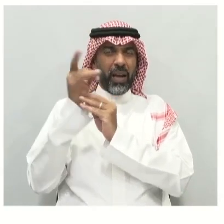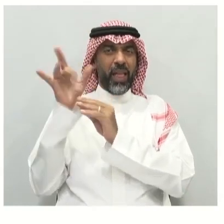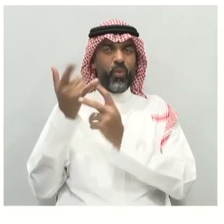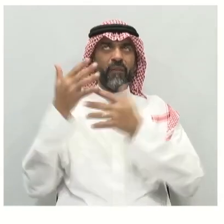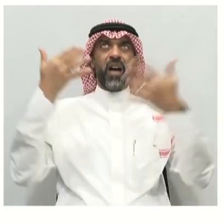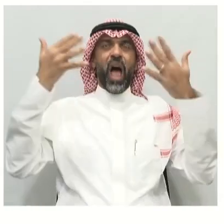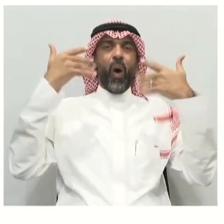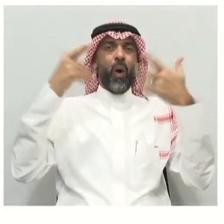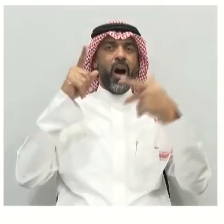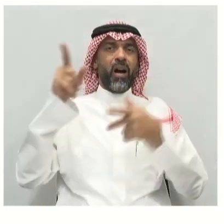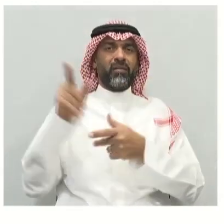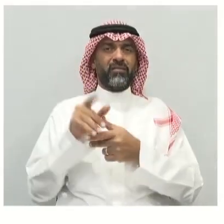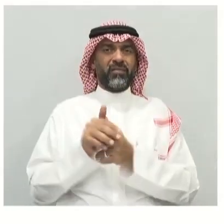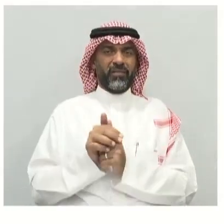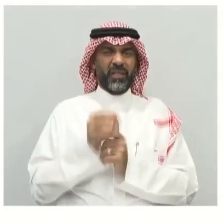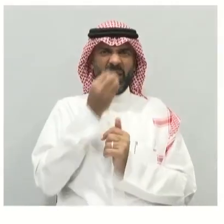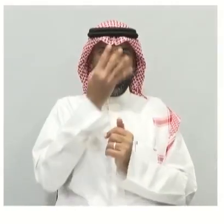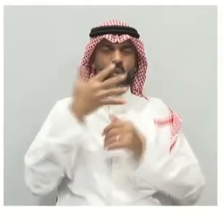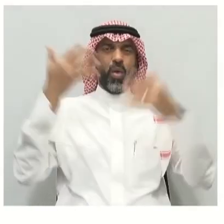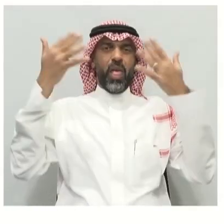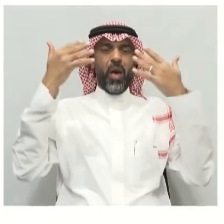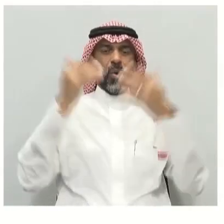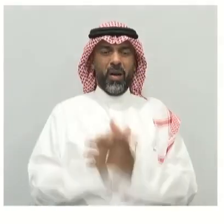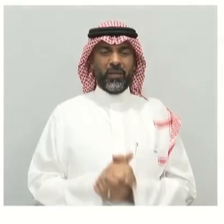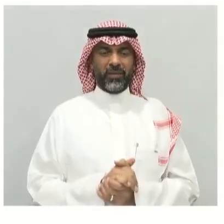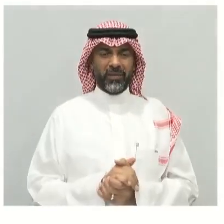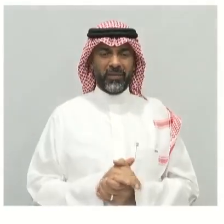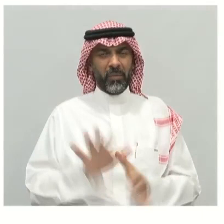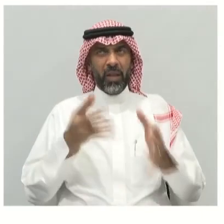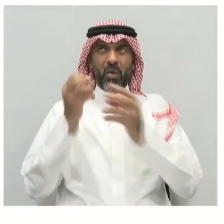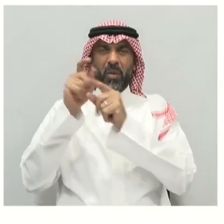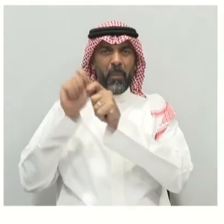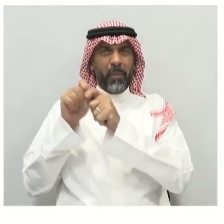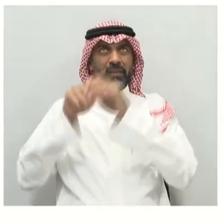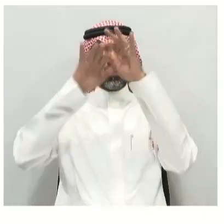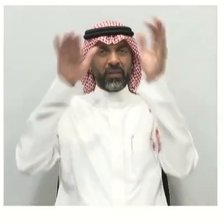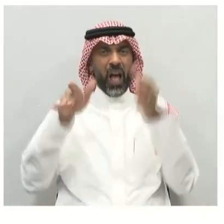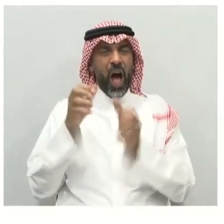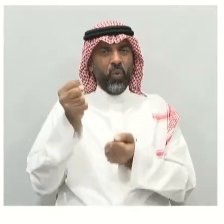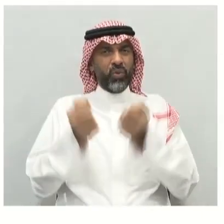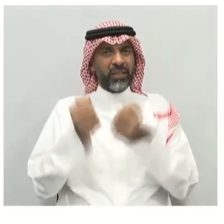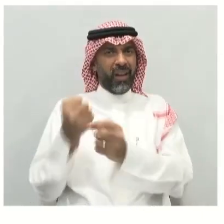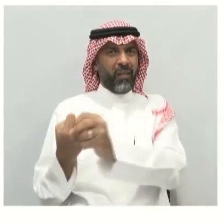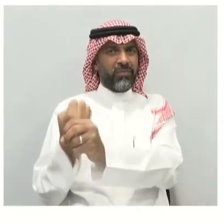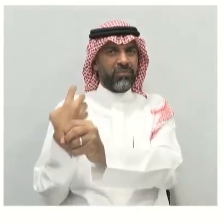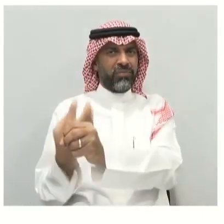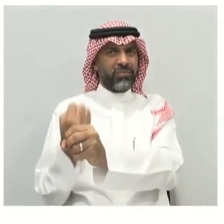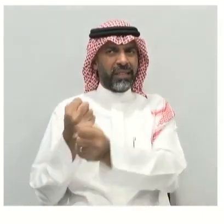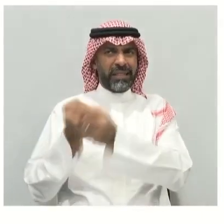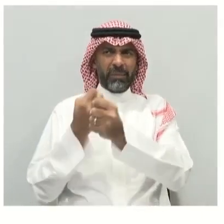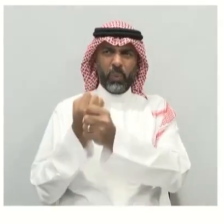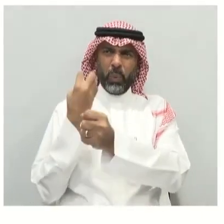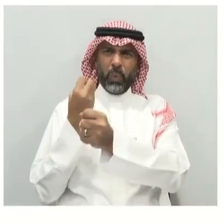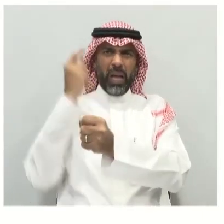هنا حدث في الهواء الدخان هذا يضر الهواء بالتالي الناس اللي